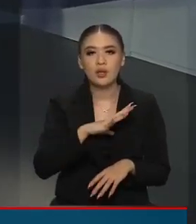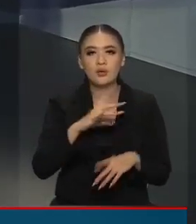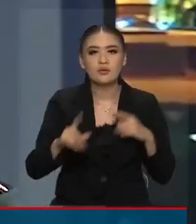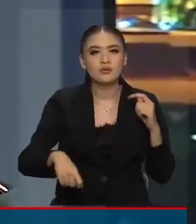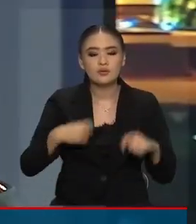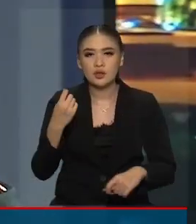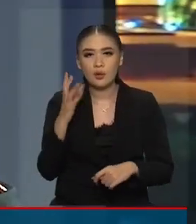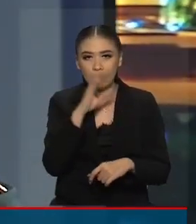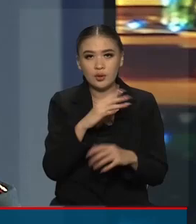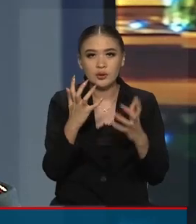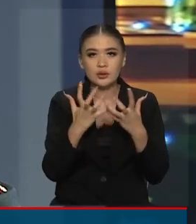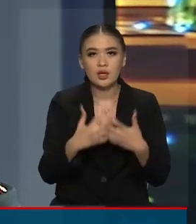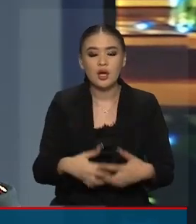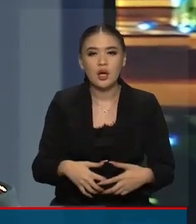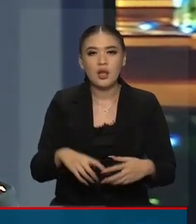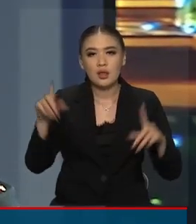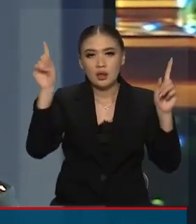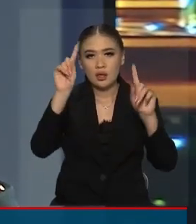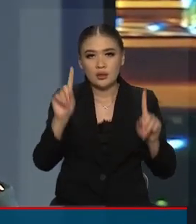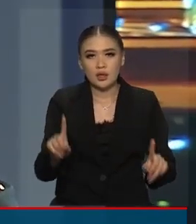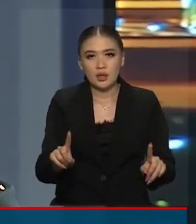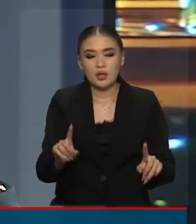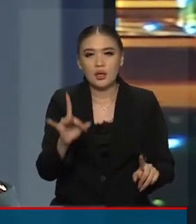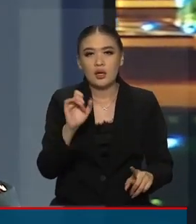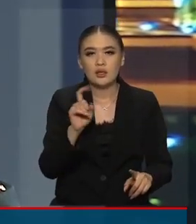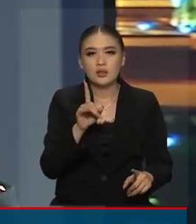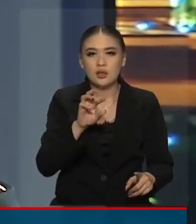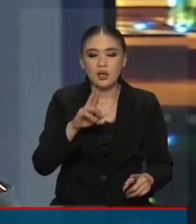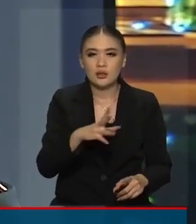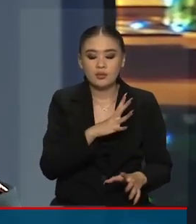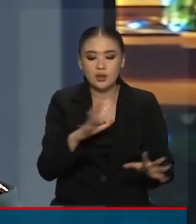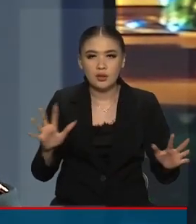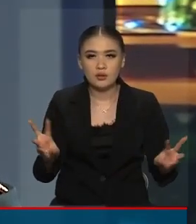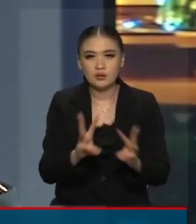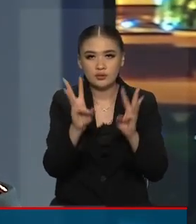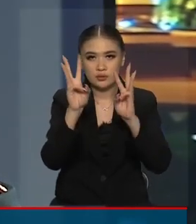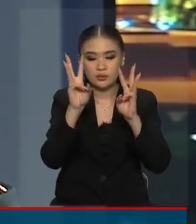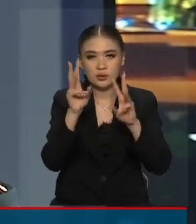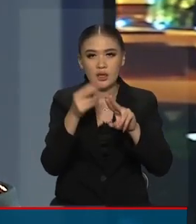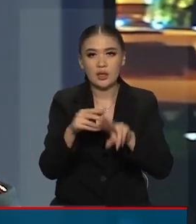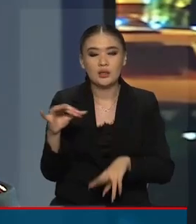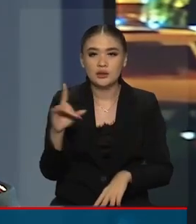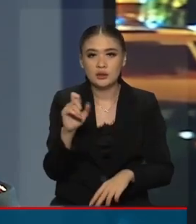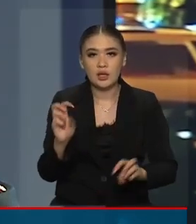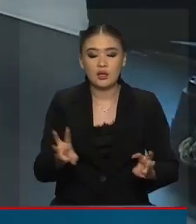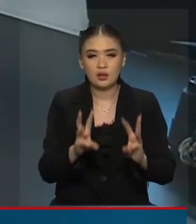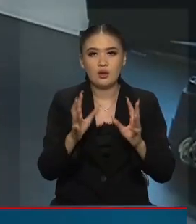ма қазіргі кезде? Найзағайдың разрядынан пайда болған өрт. енді өрті, енді